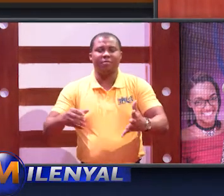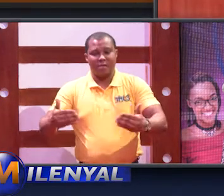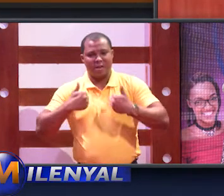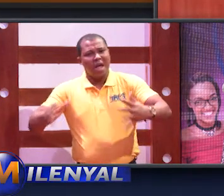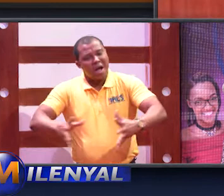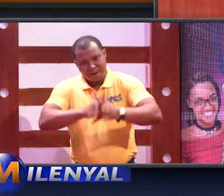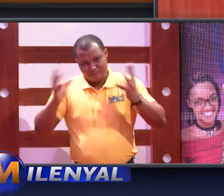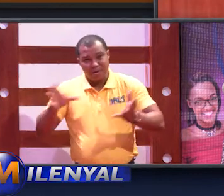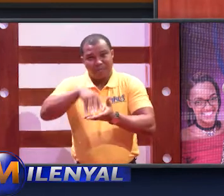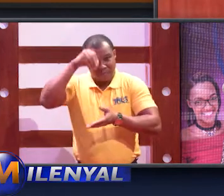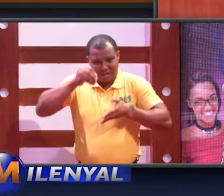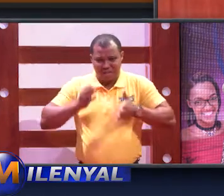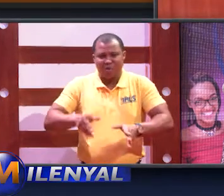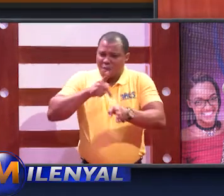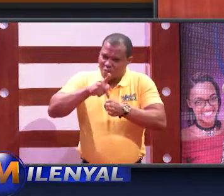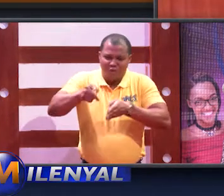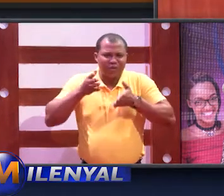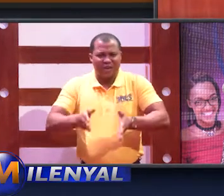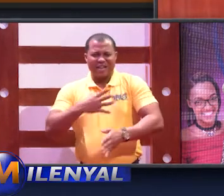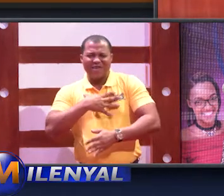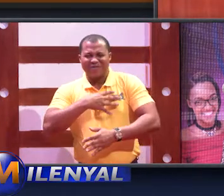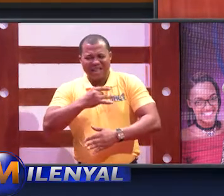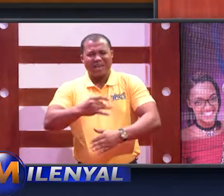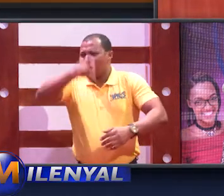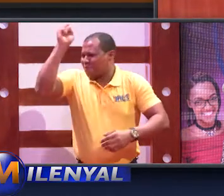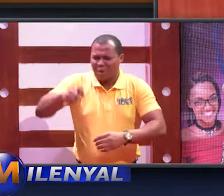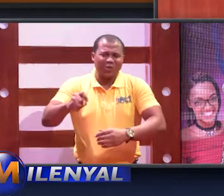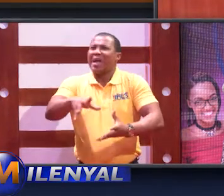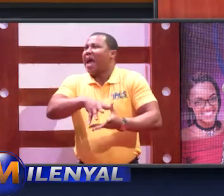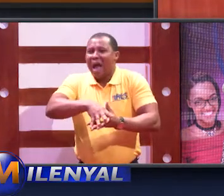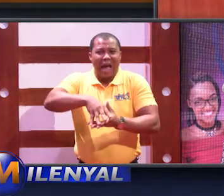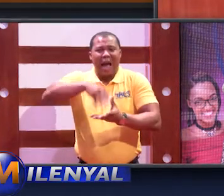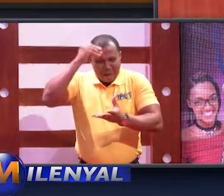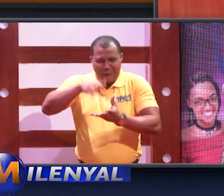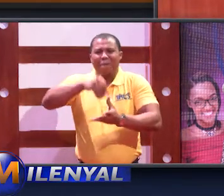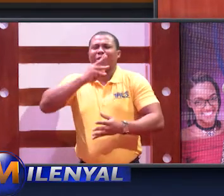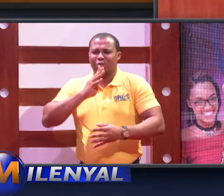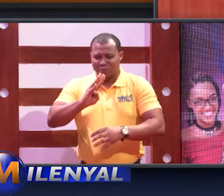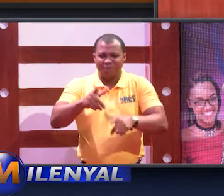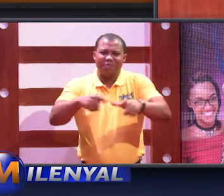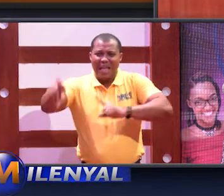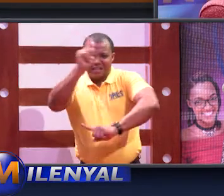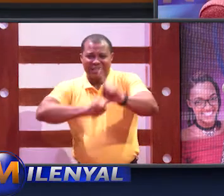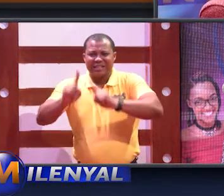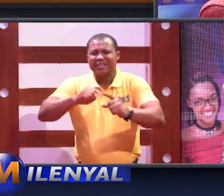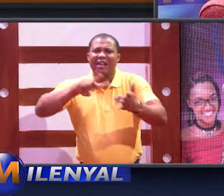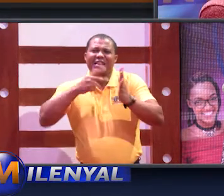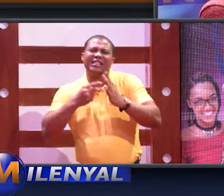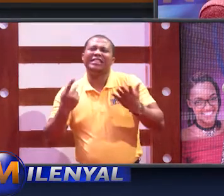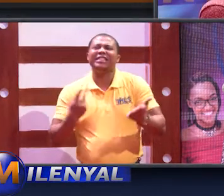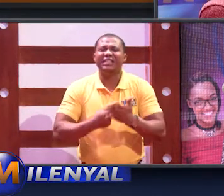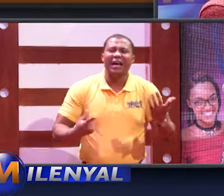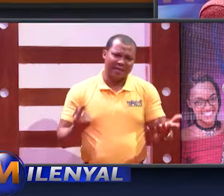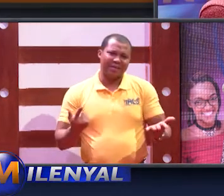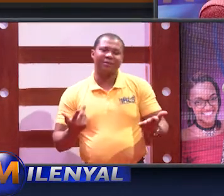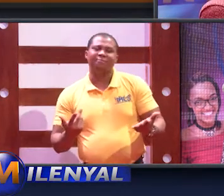étudiant d'un pile professionnel qui dit t'as rien à apprendre parler donc là on lui a fait bon signe ça y est dit est-ce que tu as compris